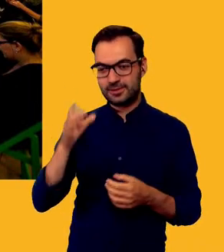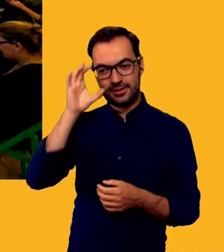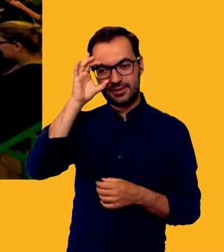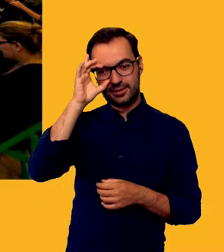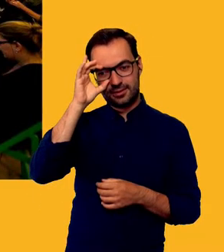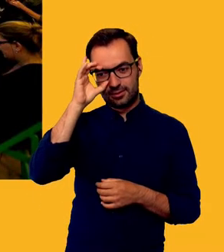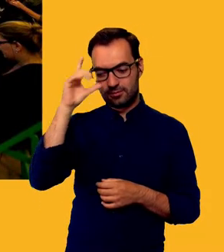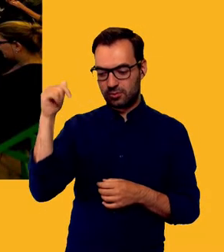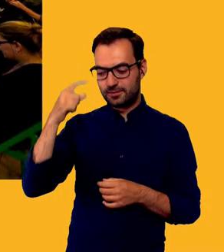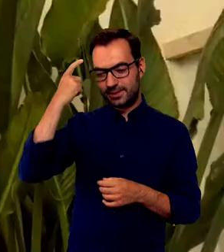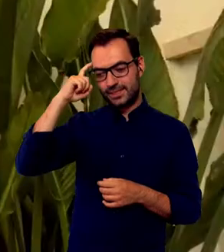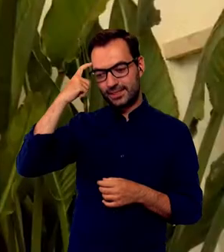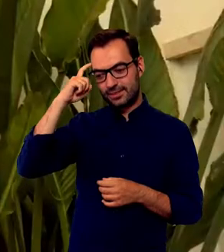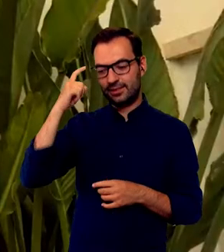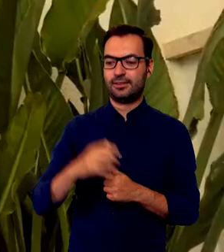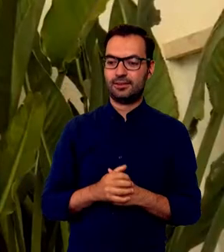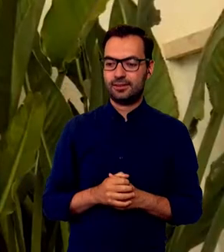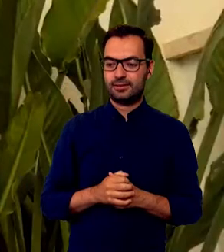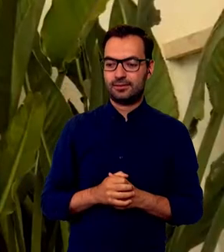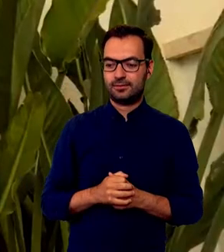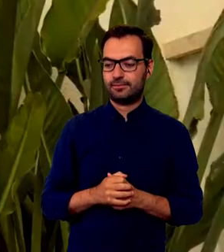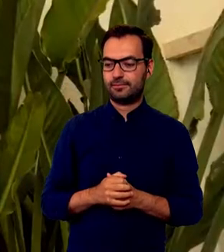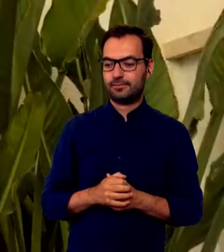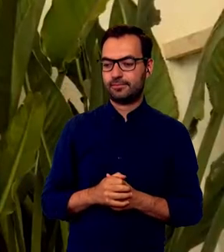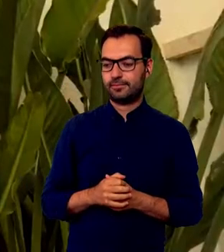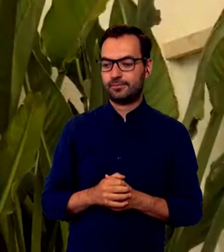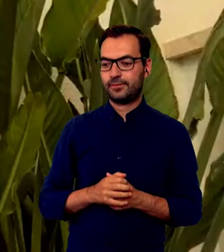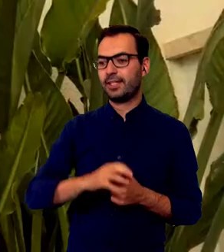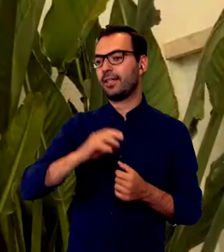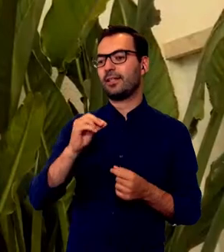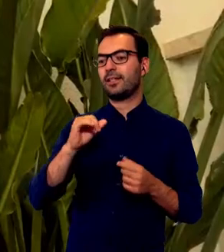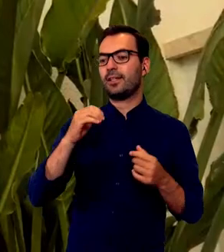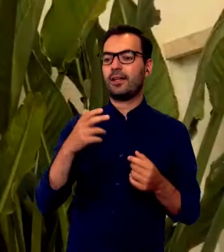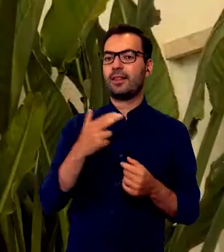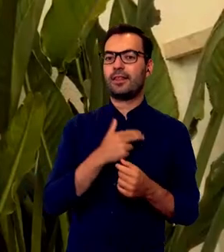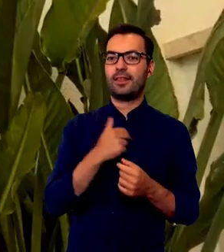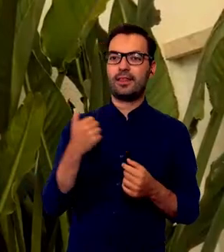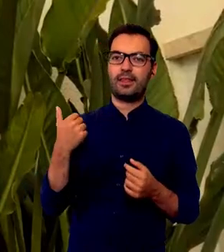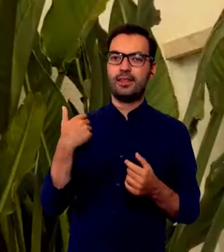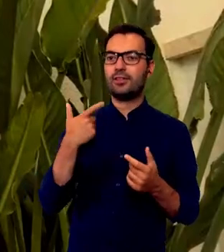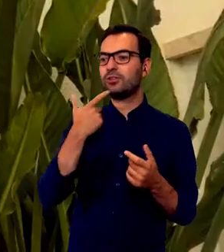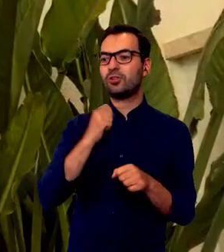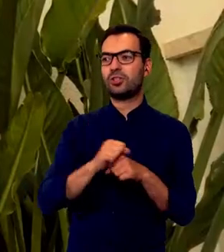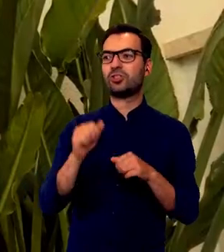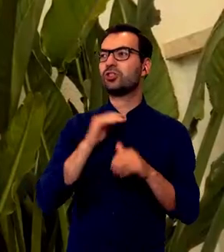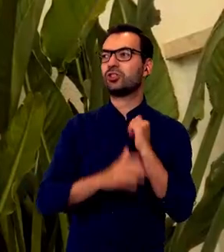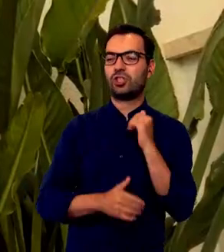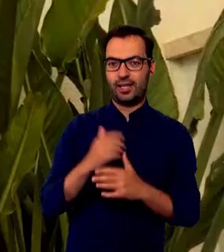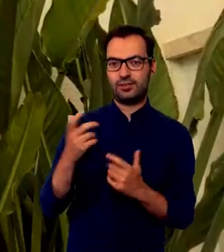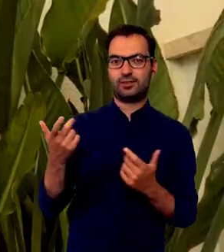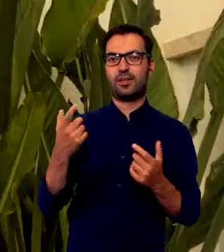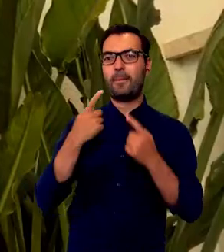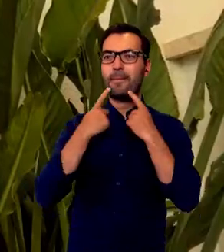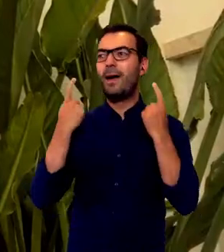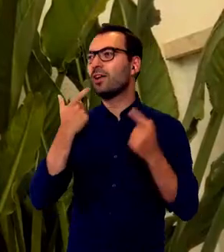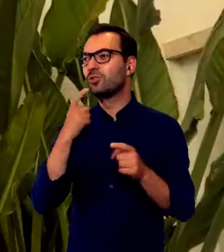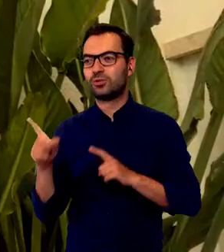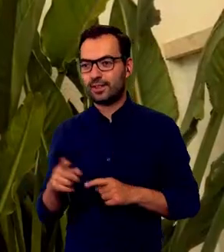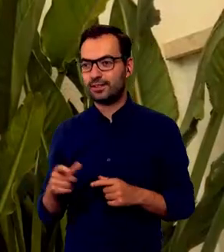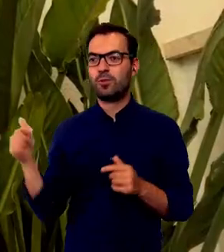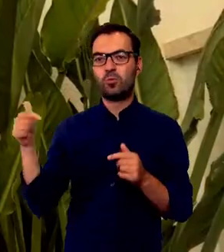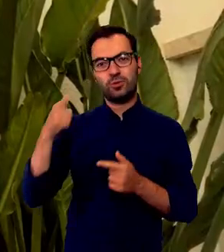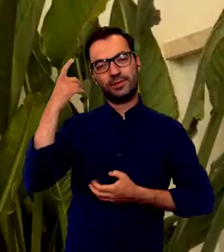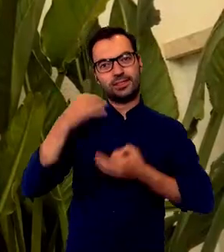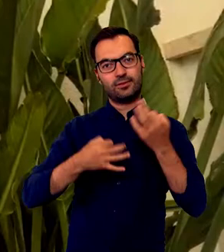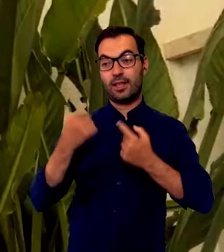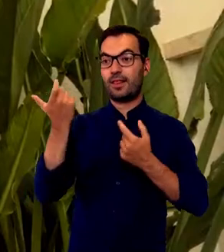zadać pytanie, jaki kształt, jaki wyraz ma dla nas szczęście, czym jest dla nas szczęście, czym jest dla nas bajka.